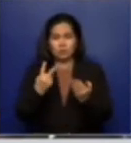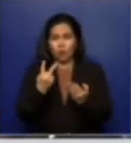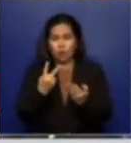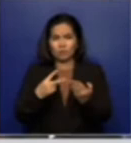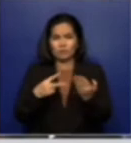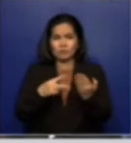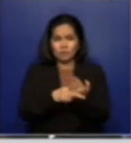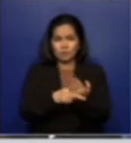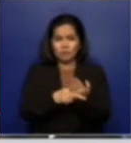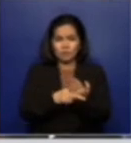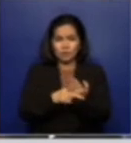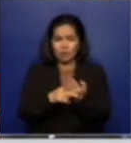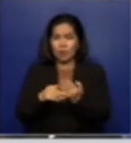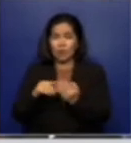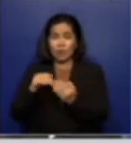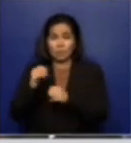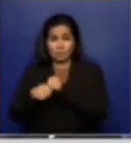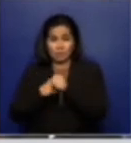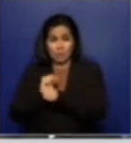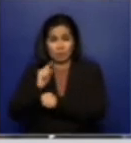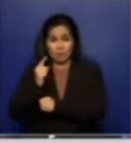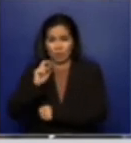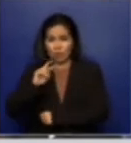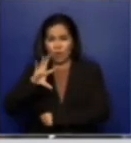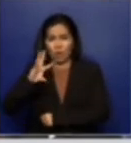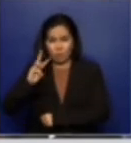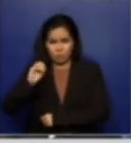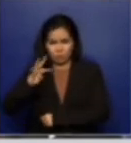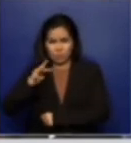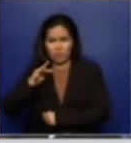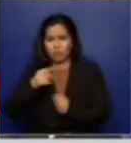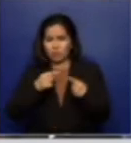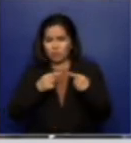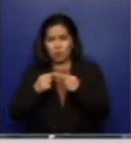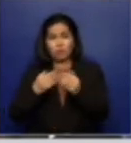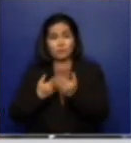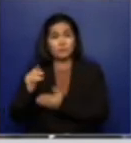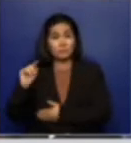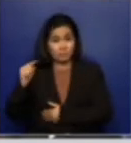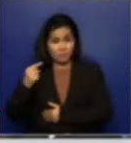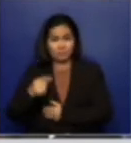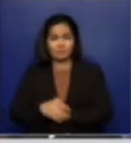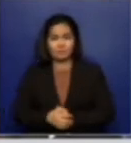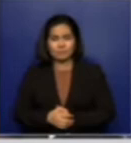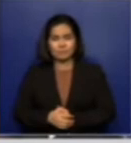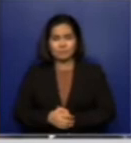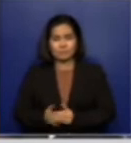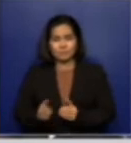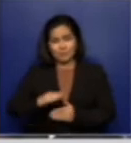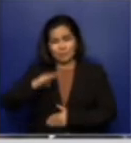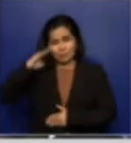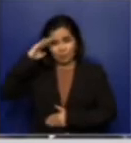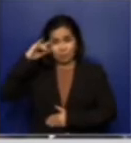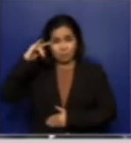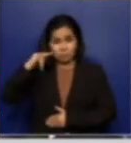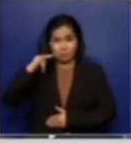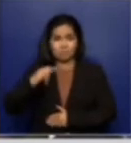ซื้อใหม่ในปี2564ยังเดินหน้าต่อครับท่านประธานเรื่องกองทัพอากาศสไลด์ถัด